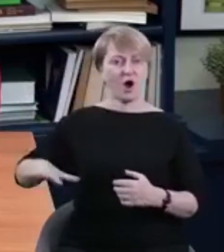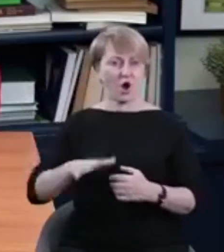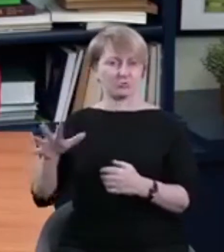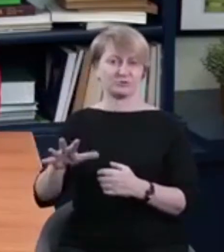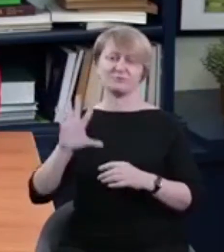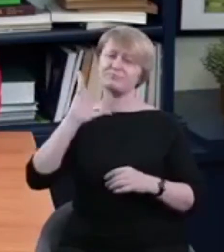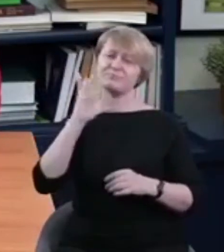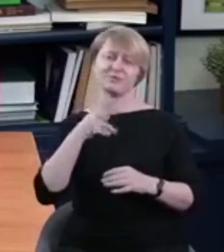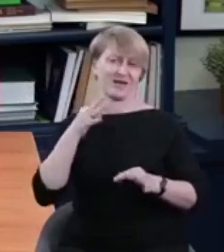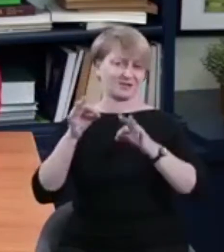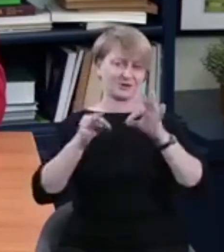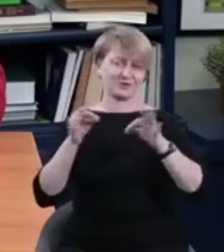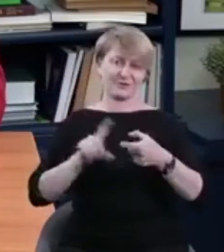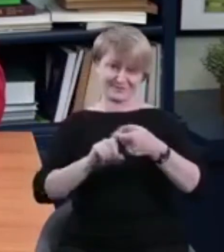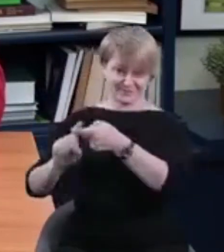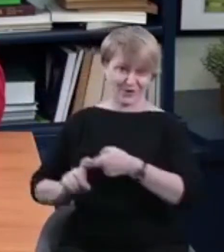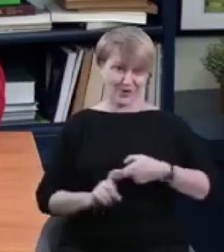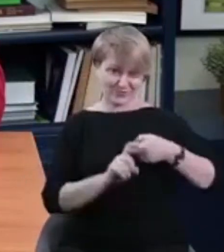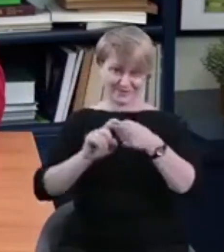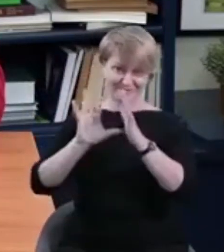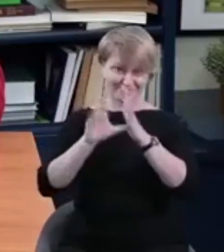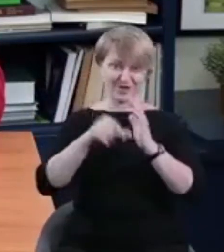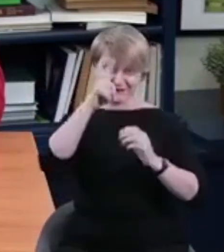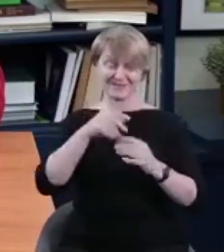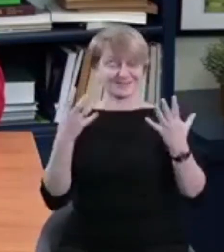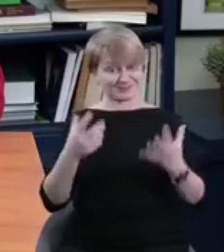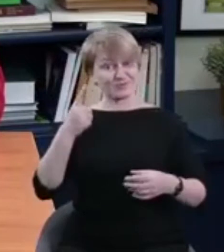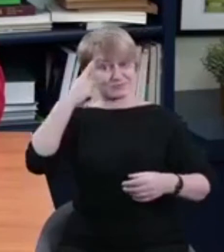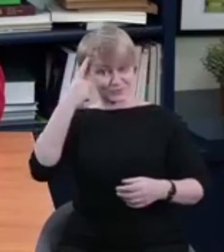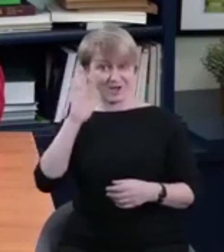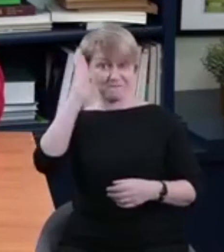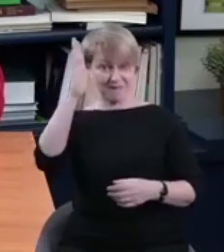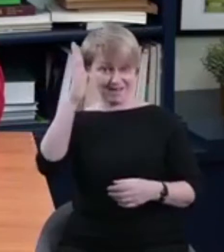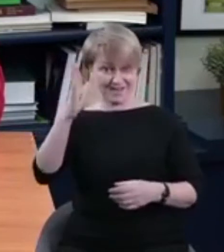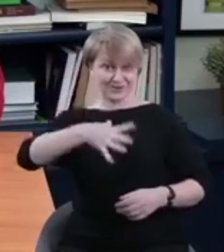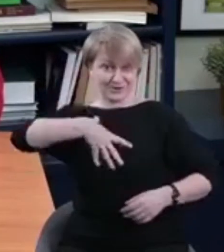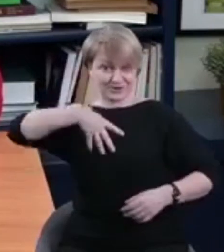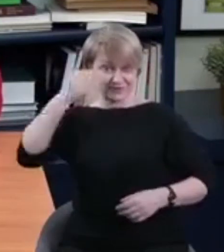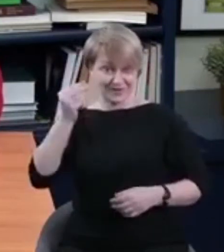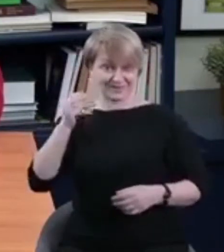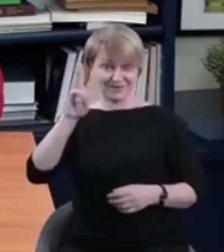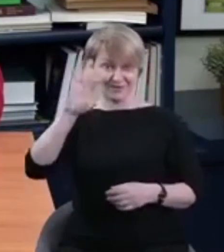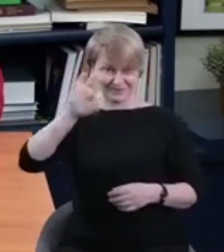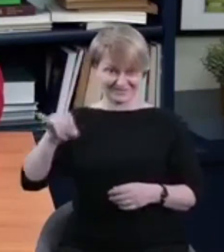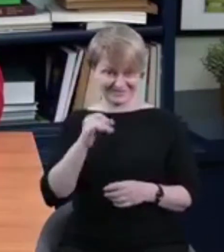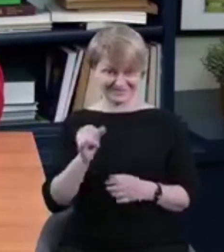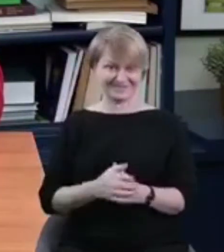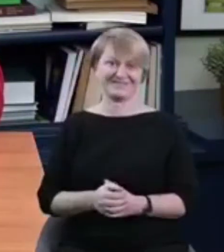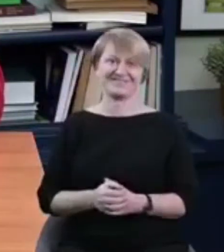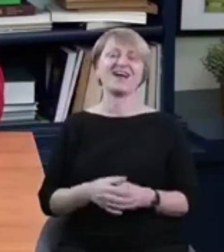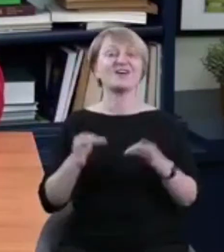piękna historia związana z apelem chcemy ją w święto wojciechowska przypomnieć jeszcze raz przypominam wam dzisiaj minut w związku z tym proszę łatwe